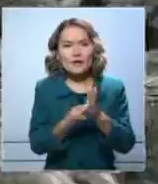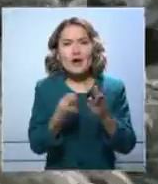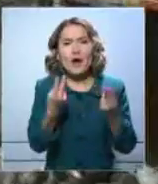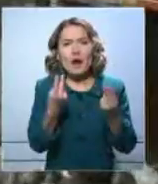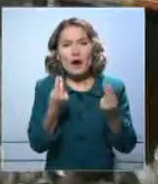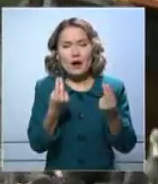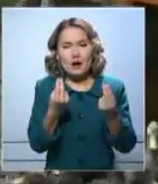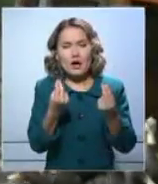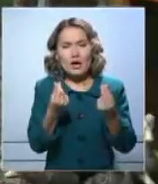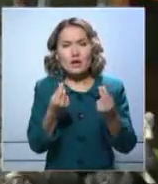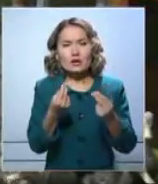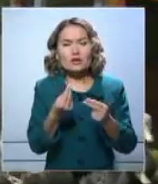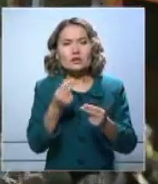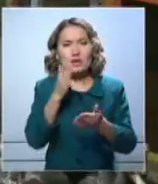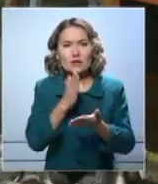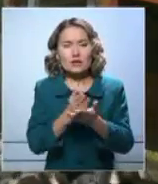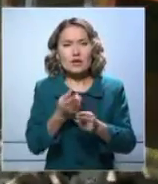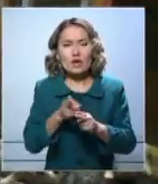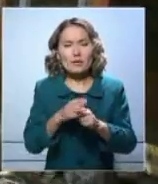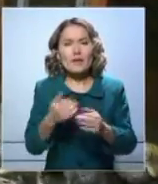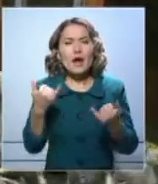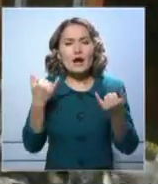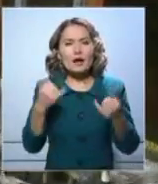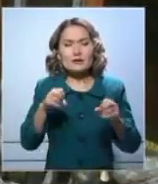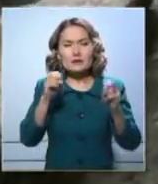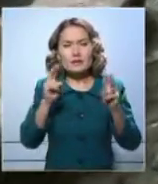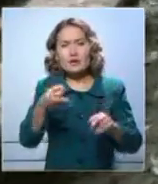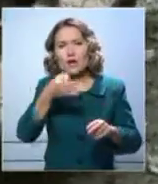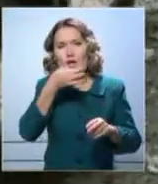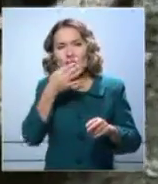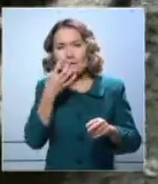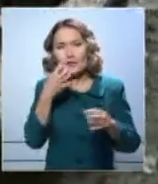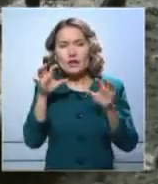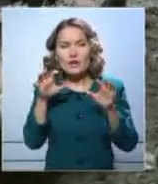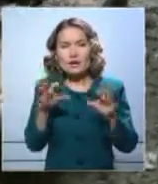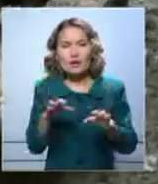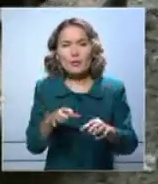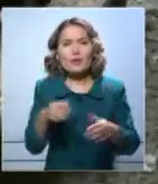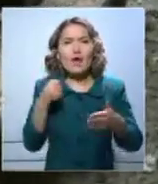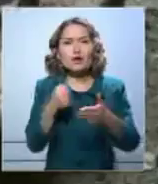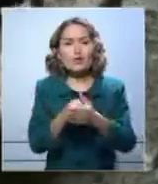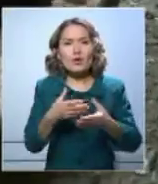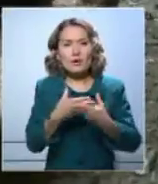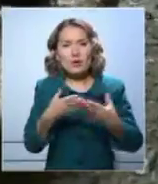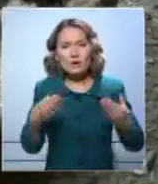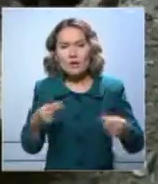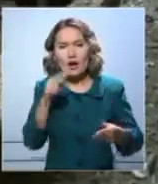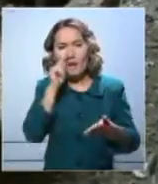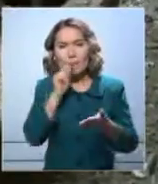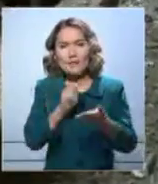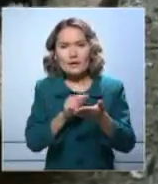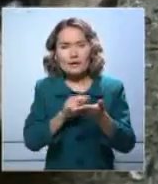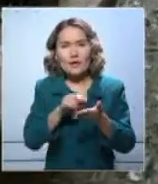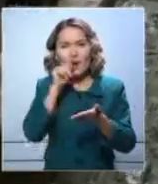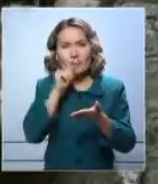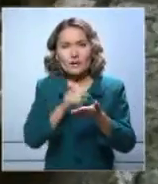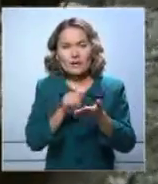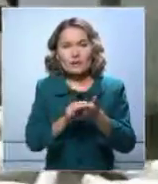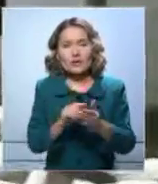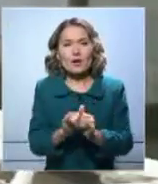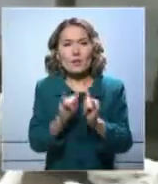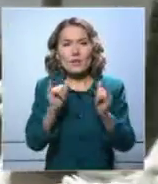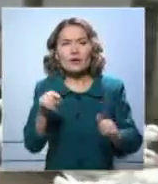қарастырылған. Жұмыртқа басып шығаратын инкубатор құрылғысында қоса әкелген шаруа көктемге дейін үйрек тауық саны 1000-ға жетіп қалады деген